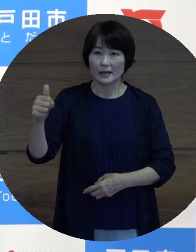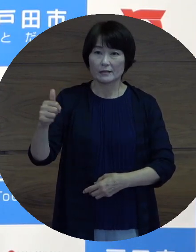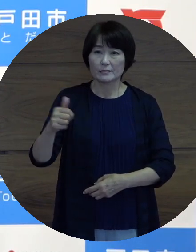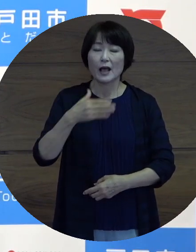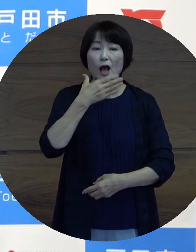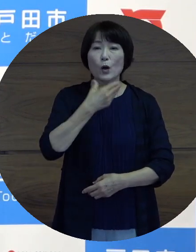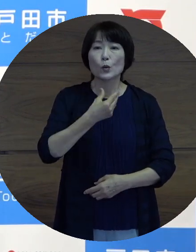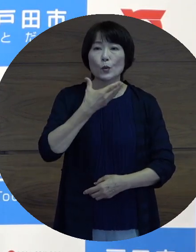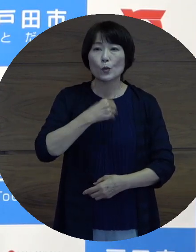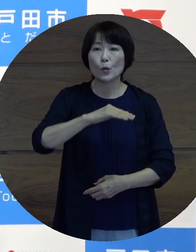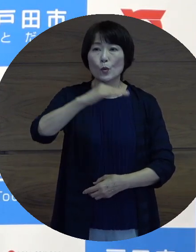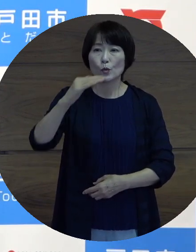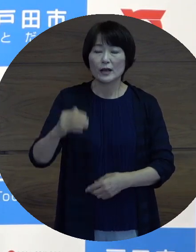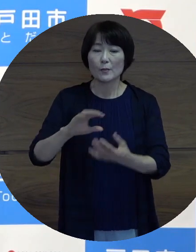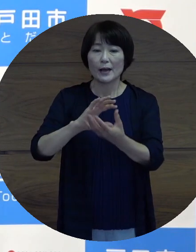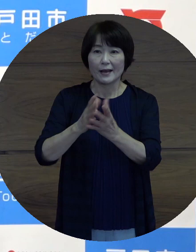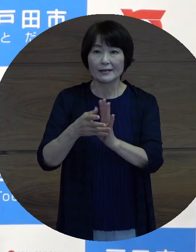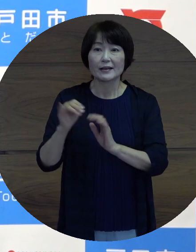はなちゃん、